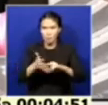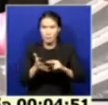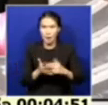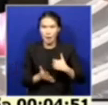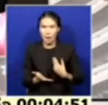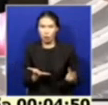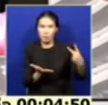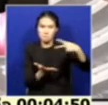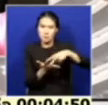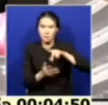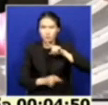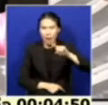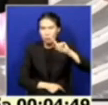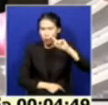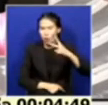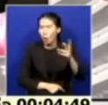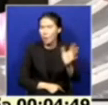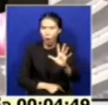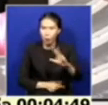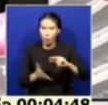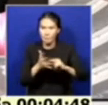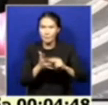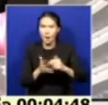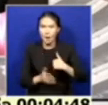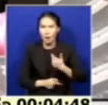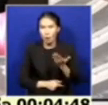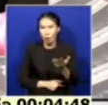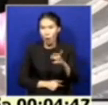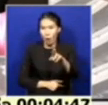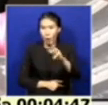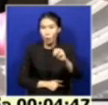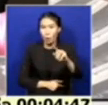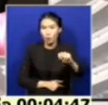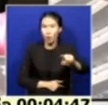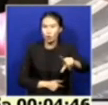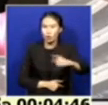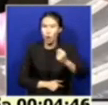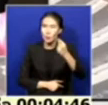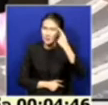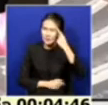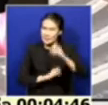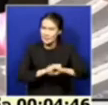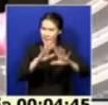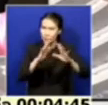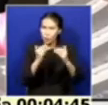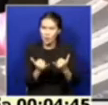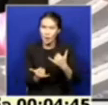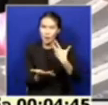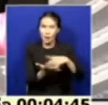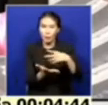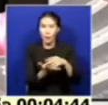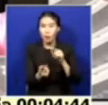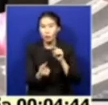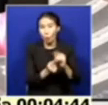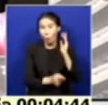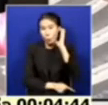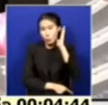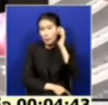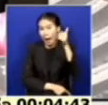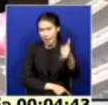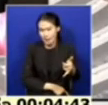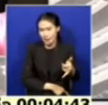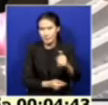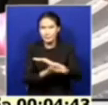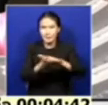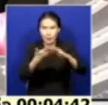ชีผู้ลี้ภัยผู้ลี้ภัยมีสถานะอย่างไรแล้วเราจะคุ้มครองเขาอย่างไรผมถามคำถามอยู่รวมกัน